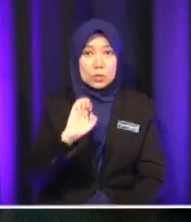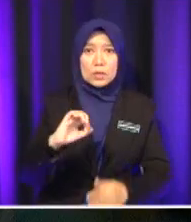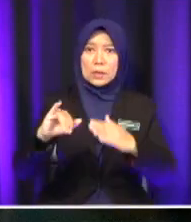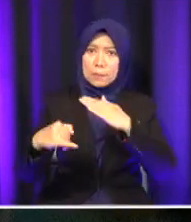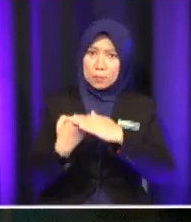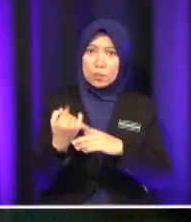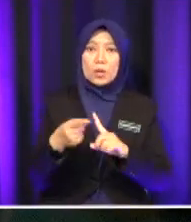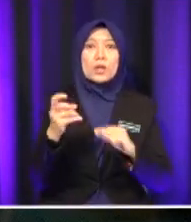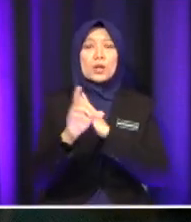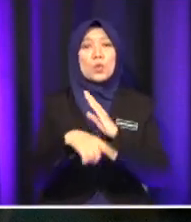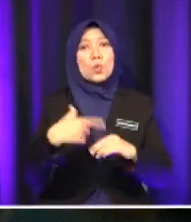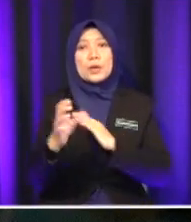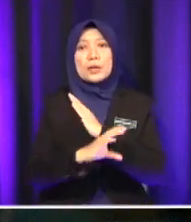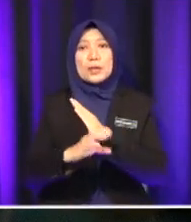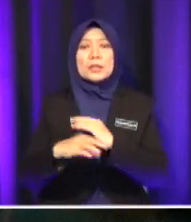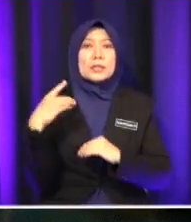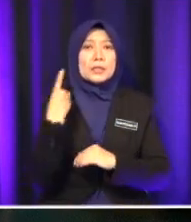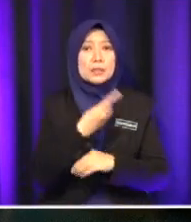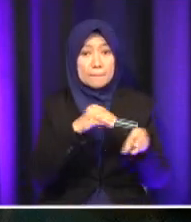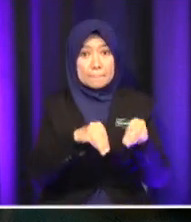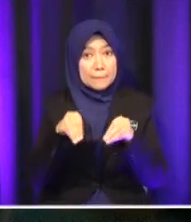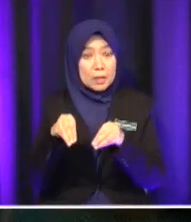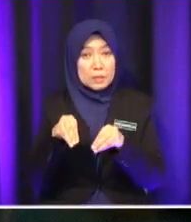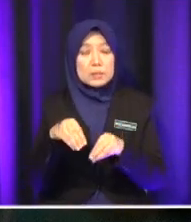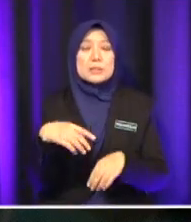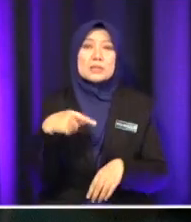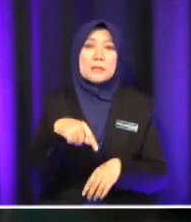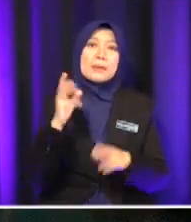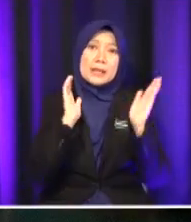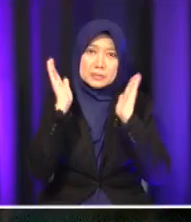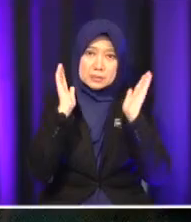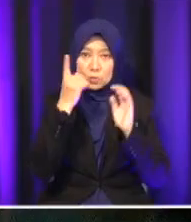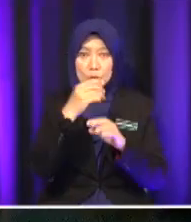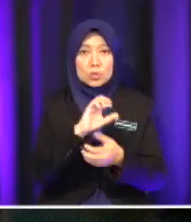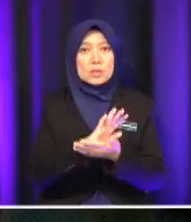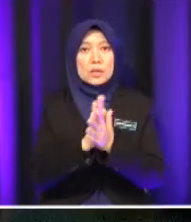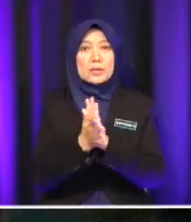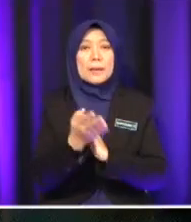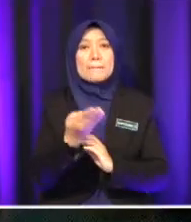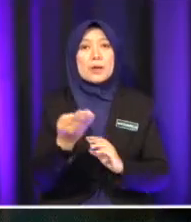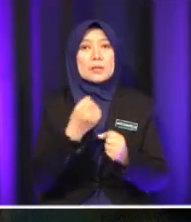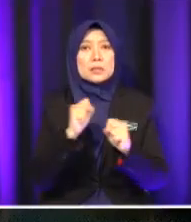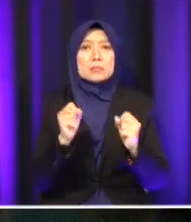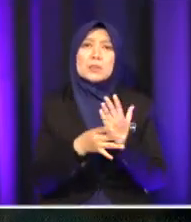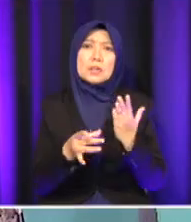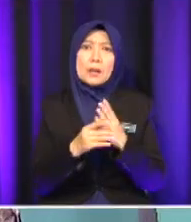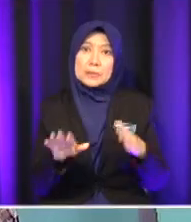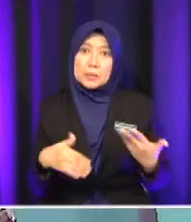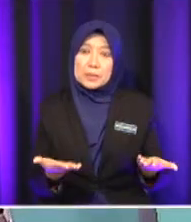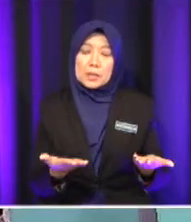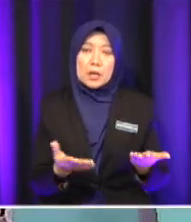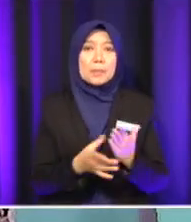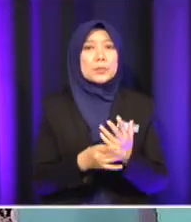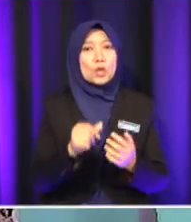luar negara dan kita pasang siap di negara kita untuk menjadi barang siap bukan